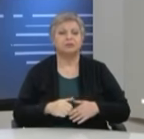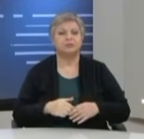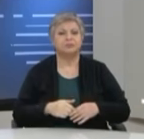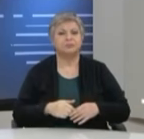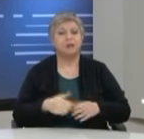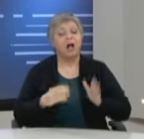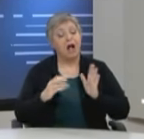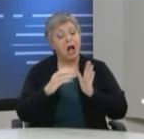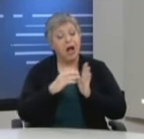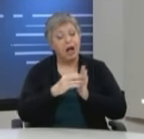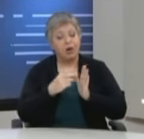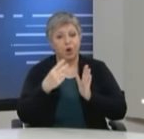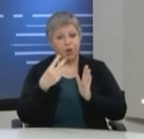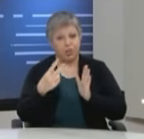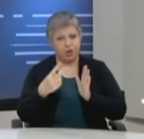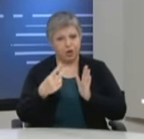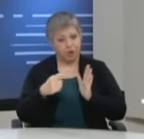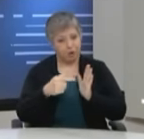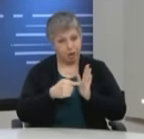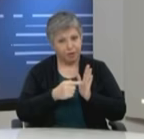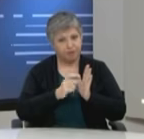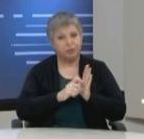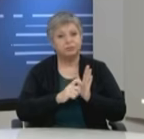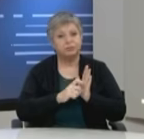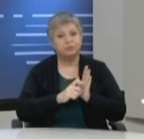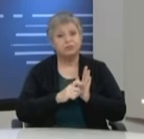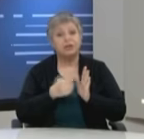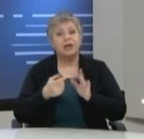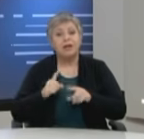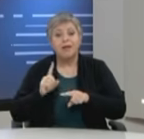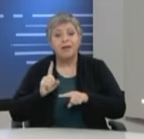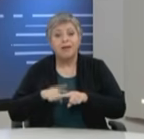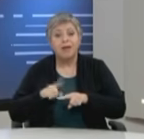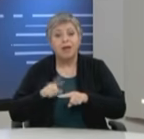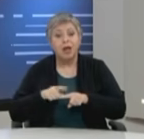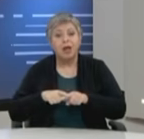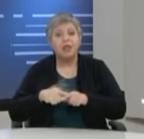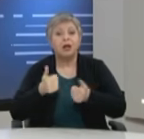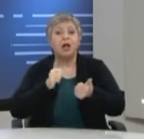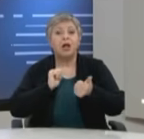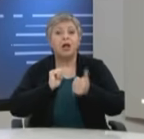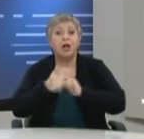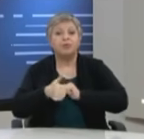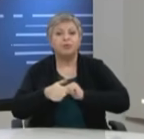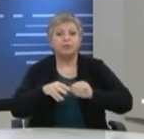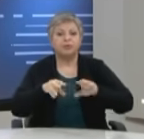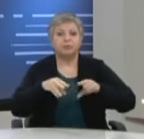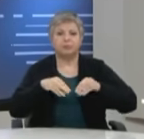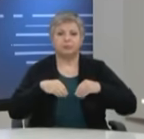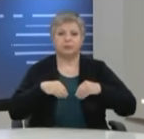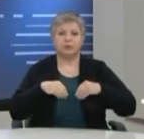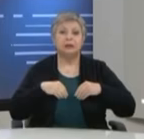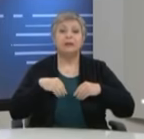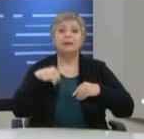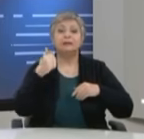Σύμφωνα με το άρθρο 2 της συμφωνίας, η Ελλάδα οφείλει να συνενέσει αυτόματα στην είσοδο των